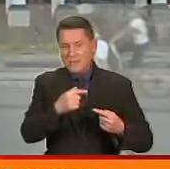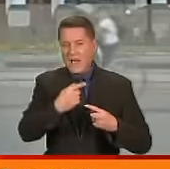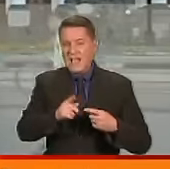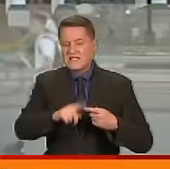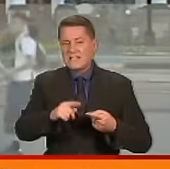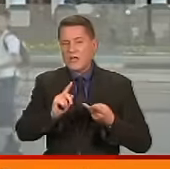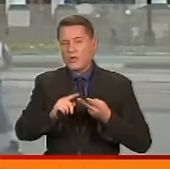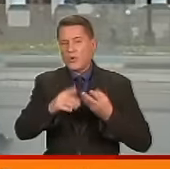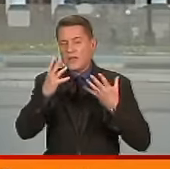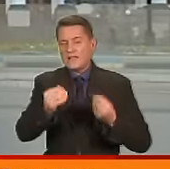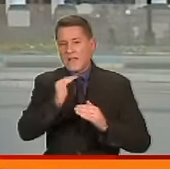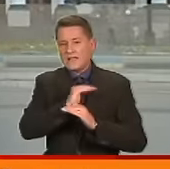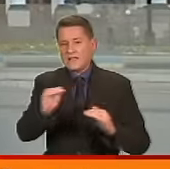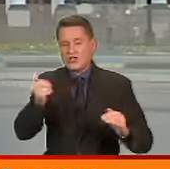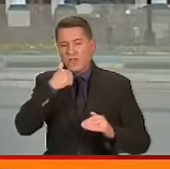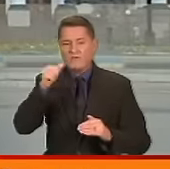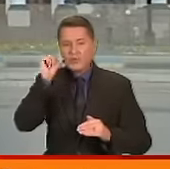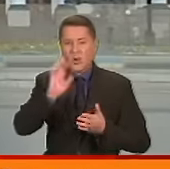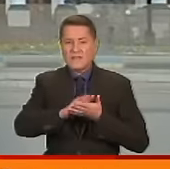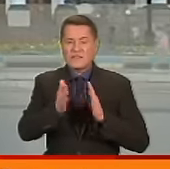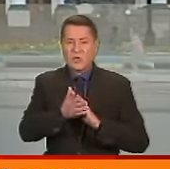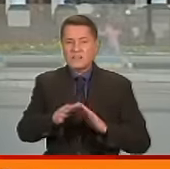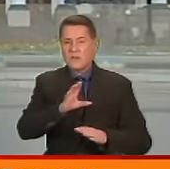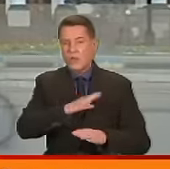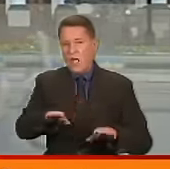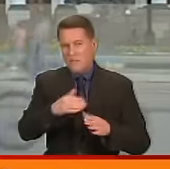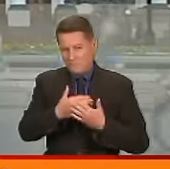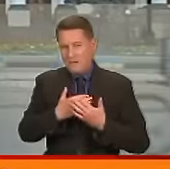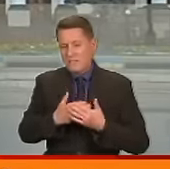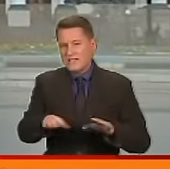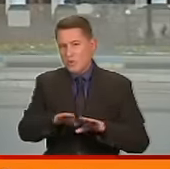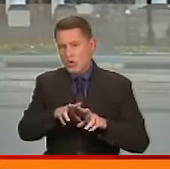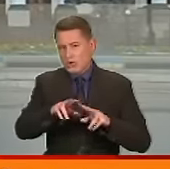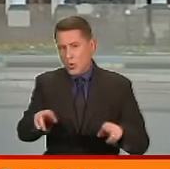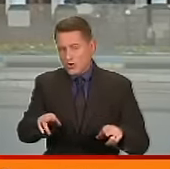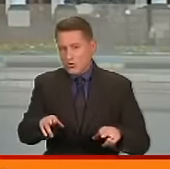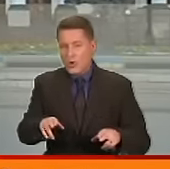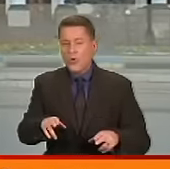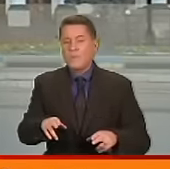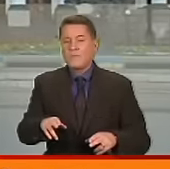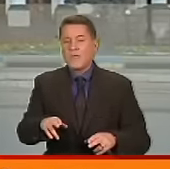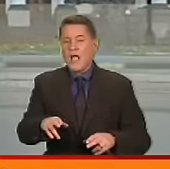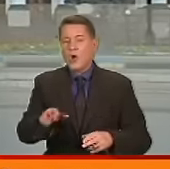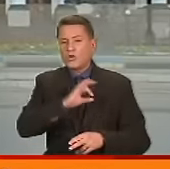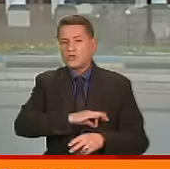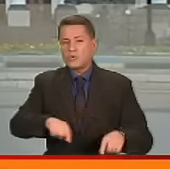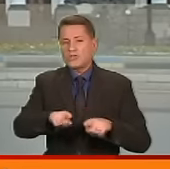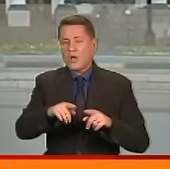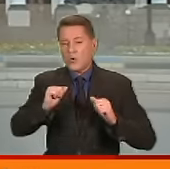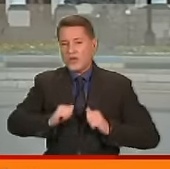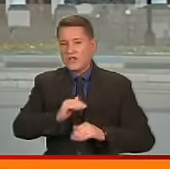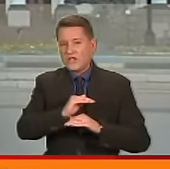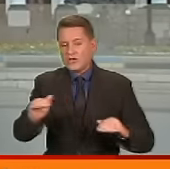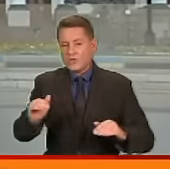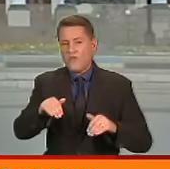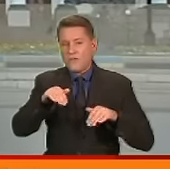другий день тиші. Я нагадаю, вчора ситуація була приблизно схожою. Користуючись такою тишею, я вирішив пошукати на